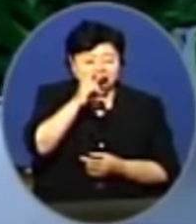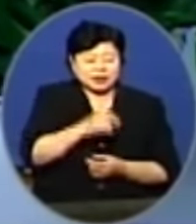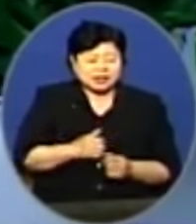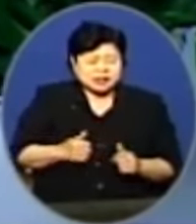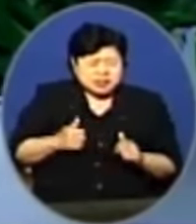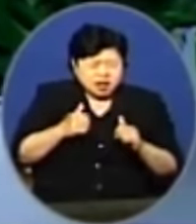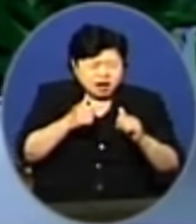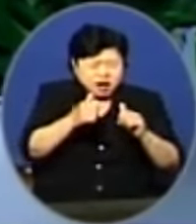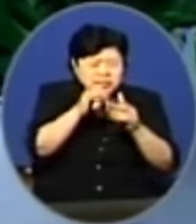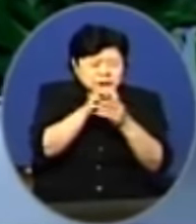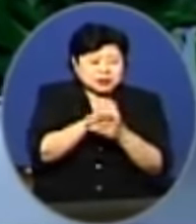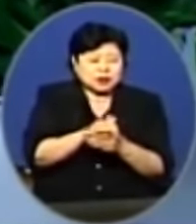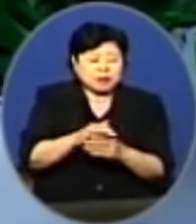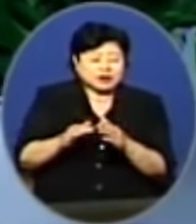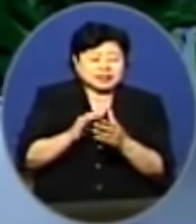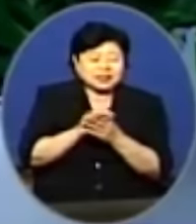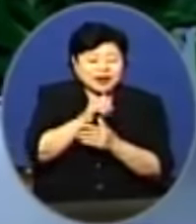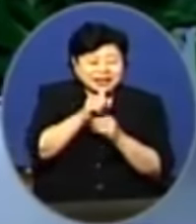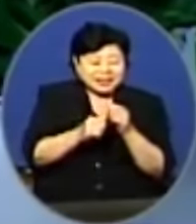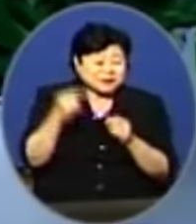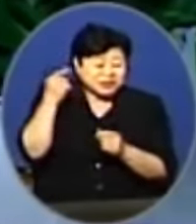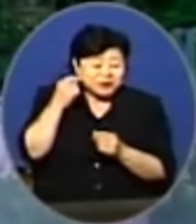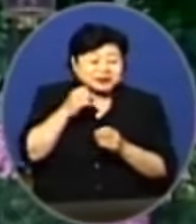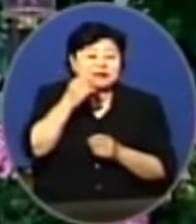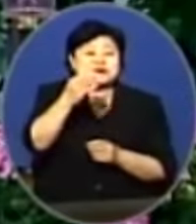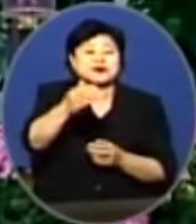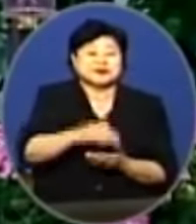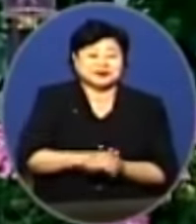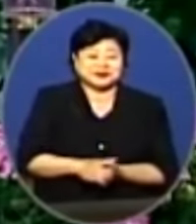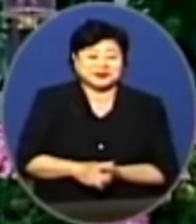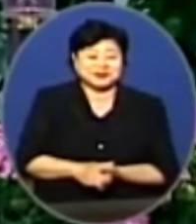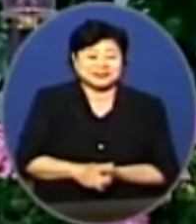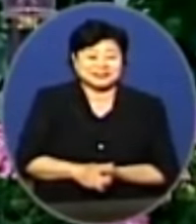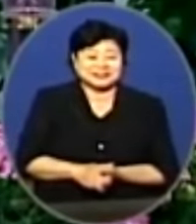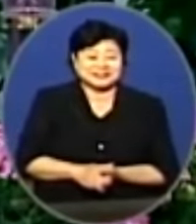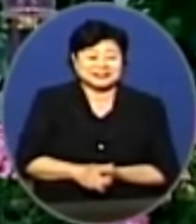점심정령으로 기도하면 응터리 기도라도 하나님이 들어주신다는 것입니다.